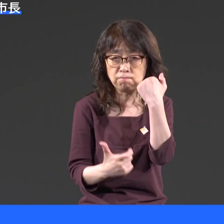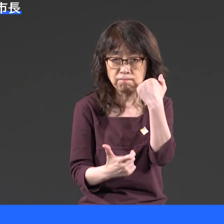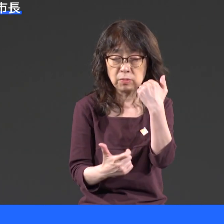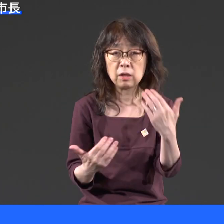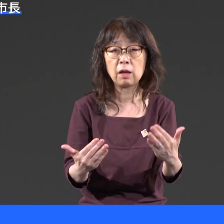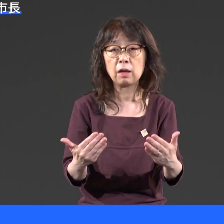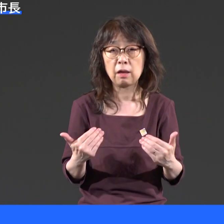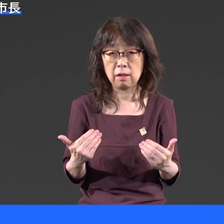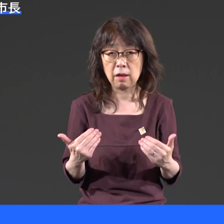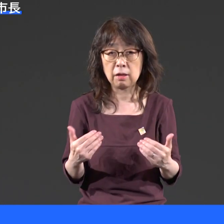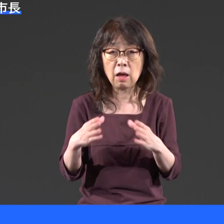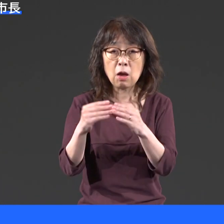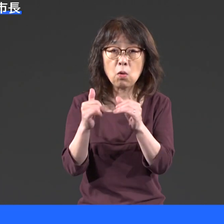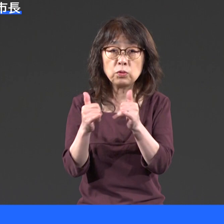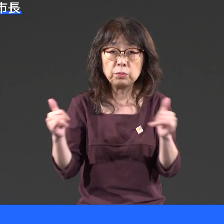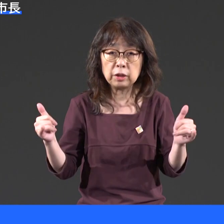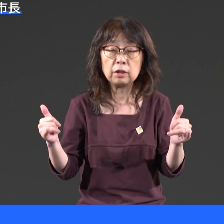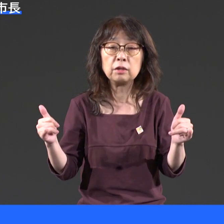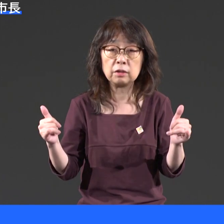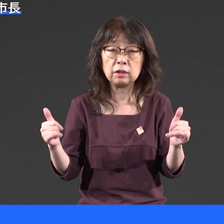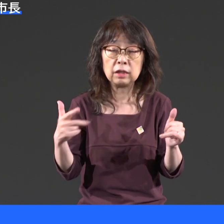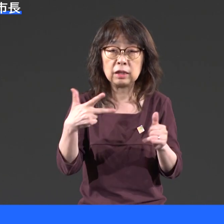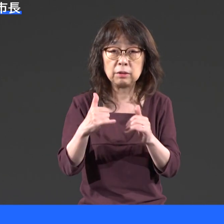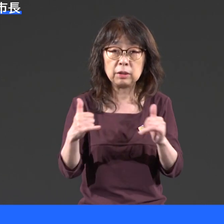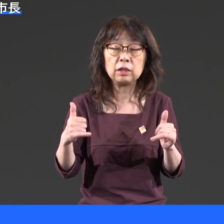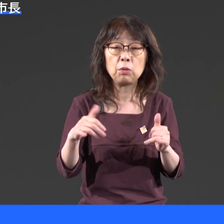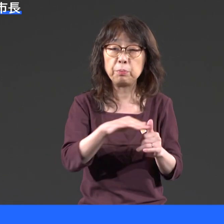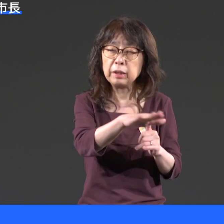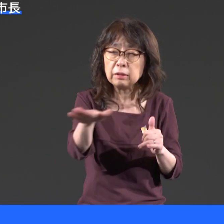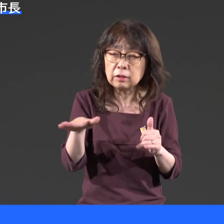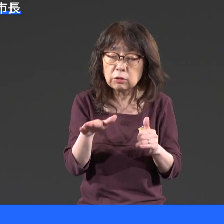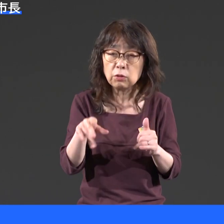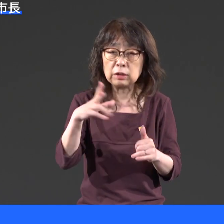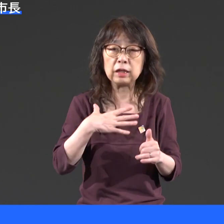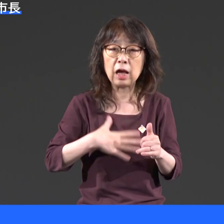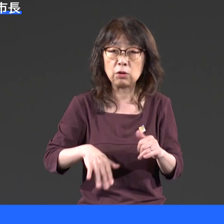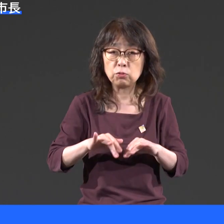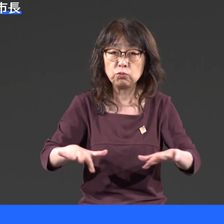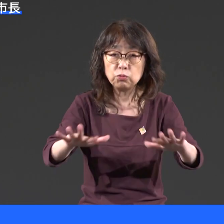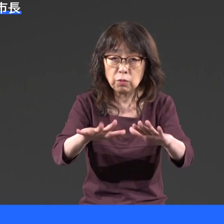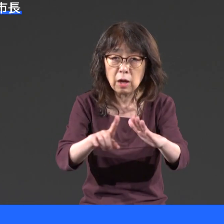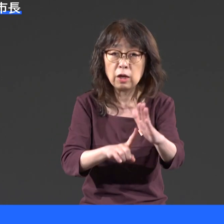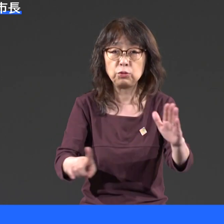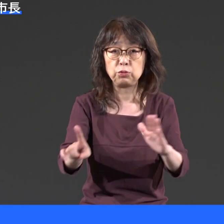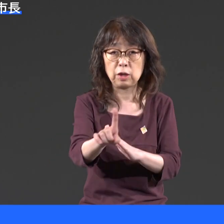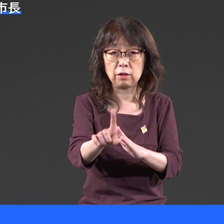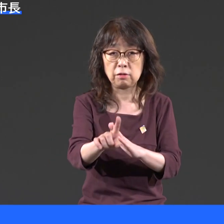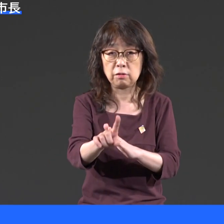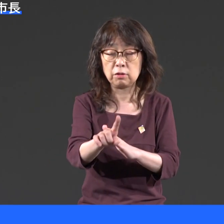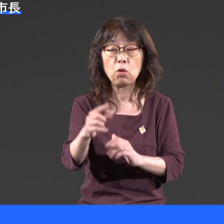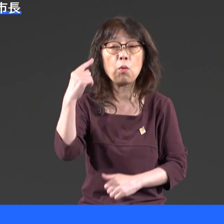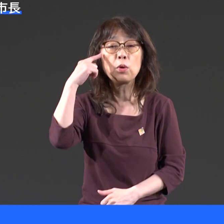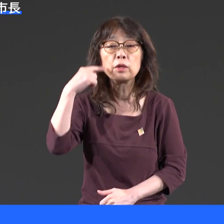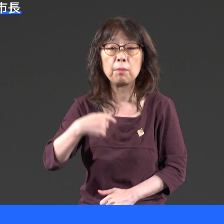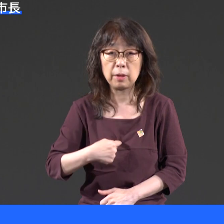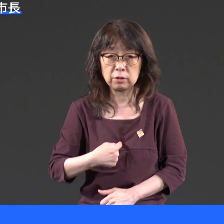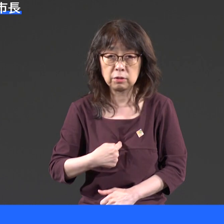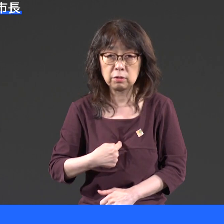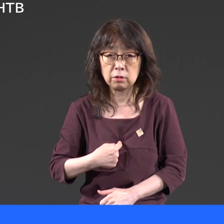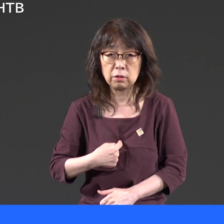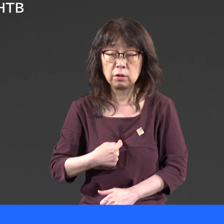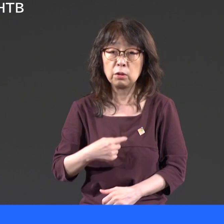解を広めていくと、広げていくということが最重要だというふうに思っています。 そうなると、